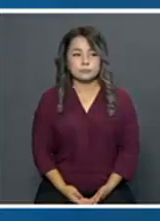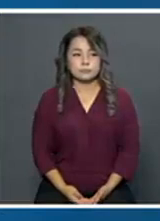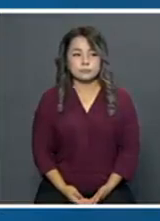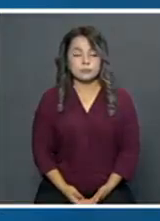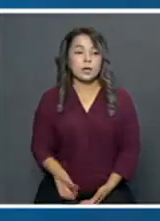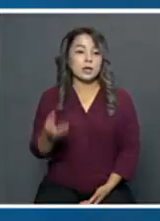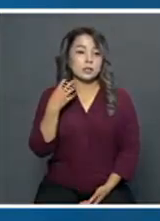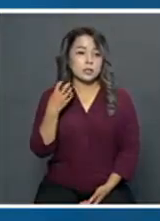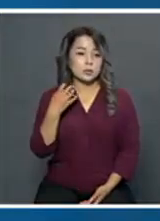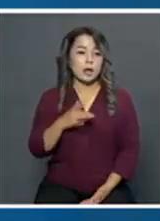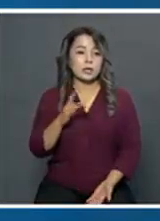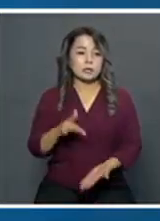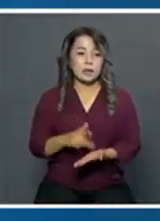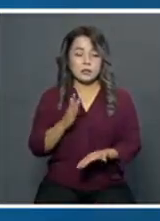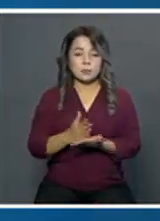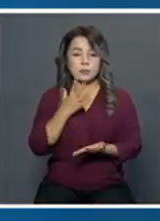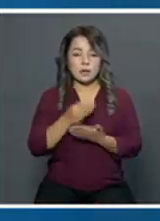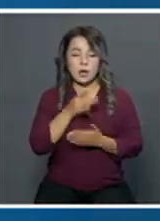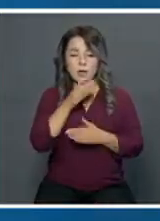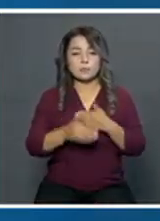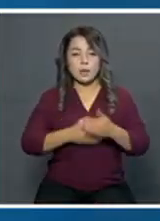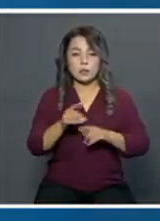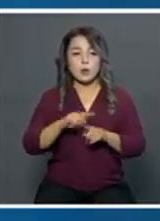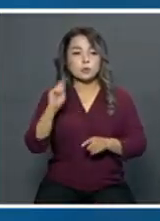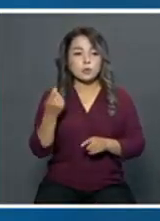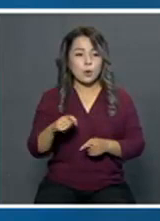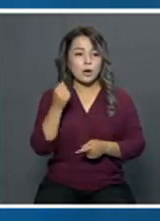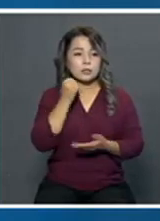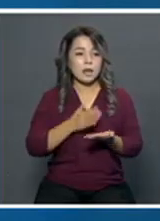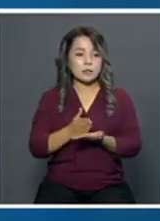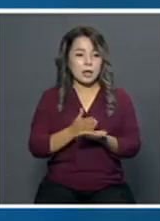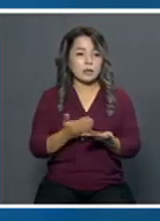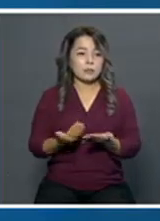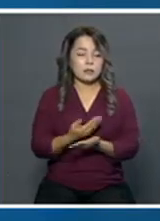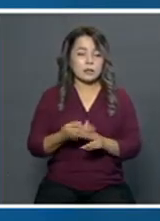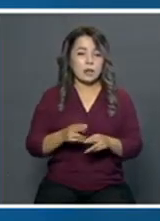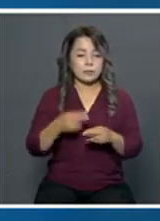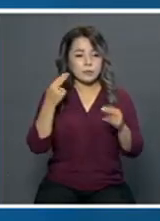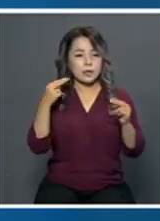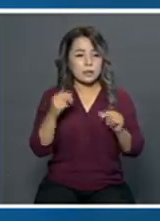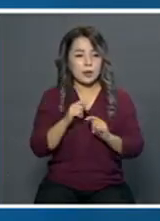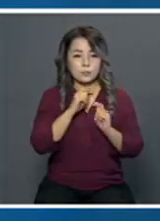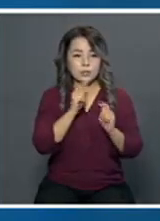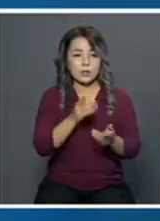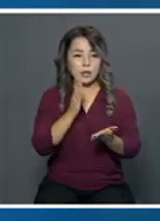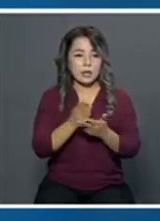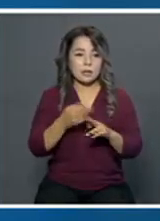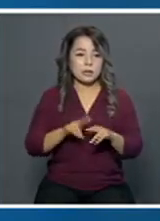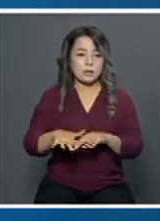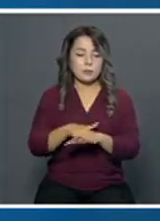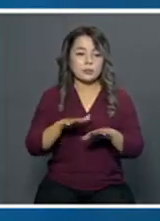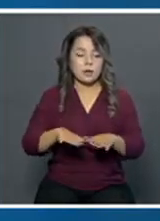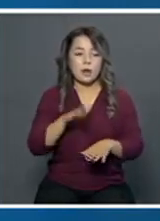Жалғастырамыз. Қызылордада ғасыр жасаған соғыс ардагері Бөрібай Құлмановқа жаңа жеке куәлік табысталды. Мерзімі өткен